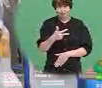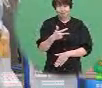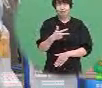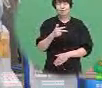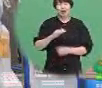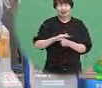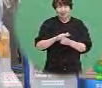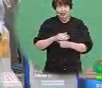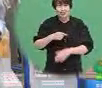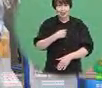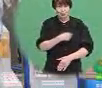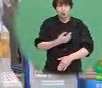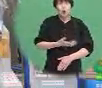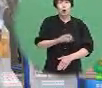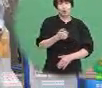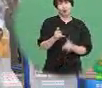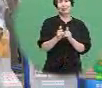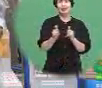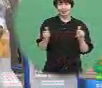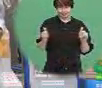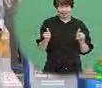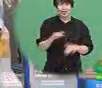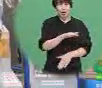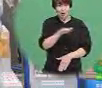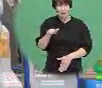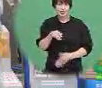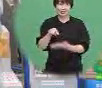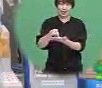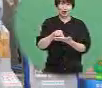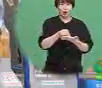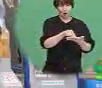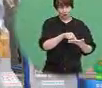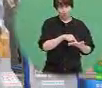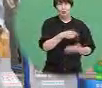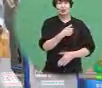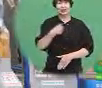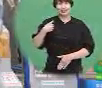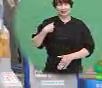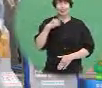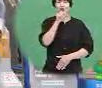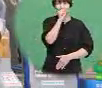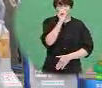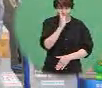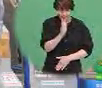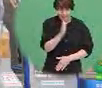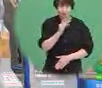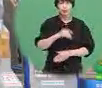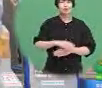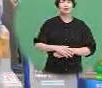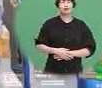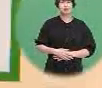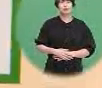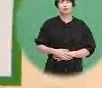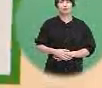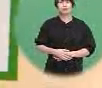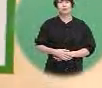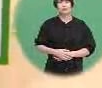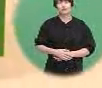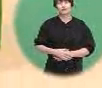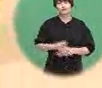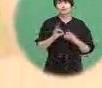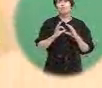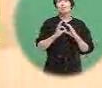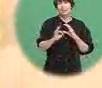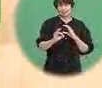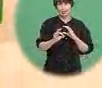郡山市に熱い思いがある方であればえどなたでも応募可能ですので是非応募お願いします